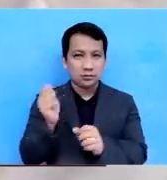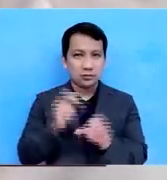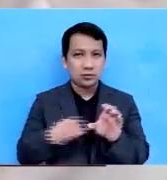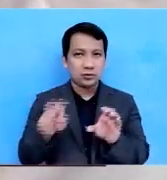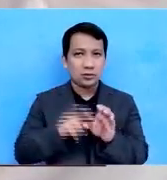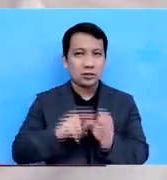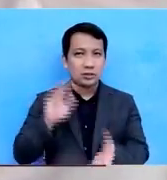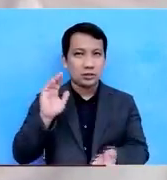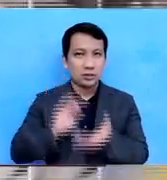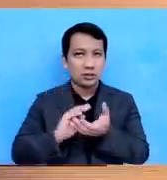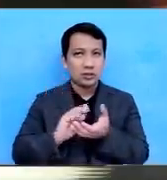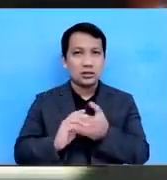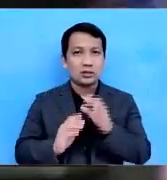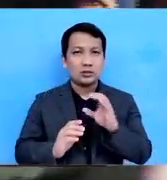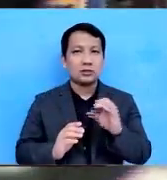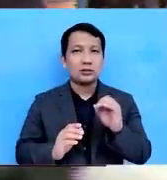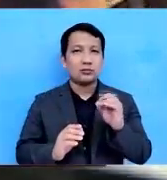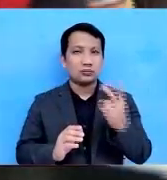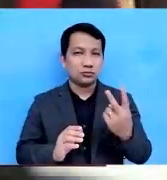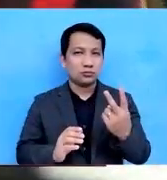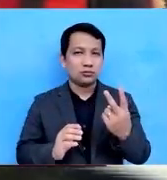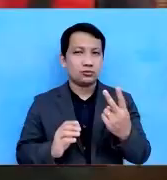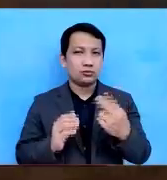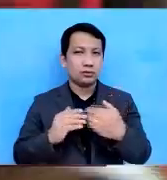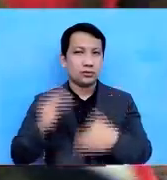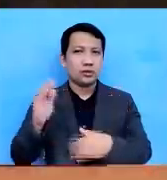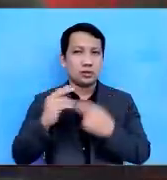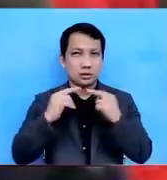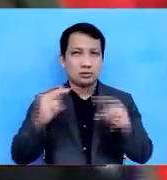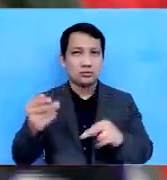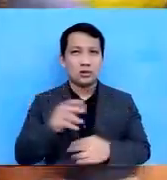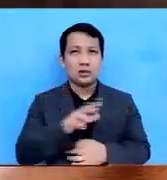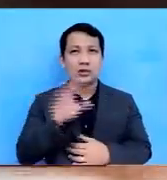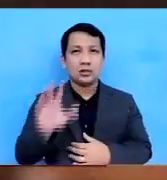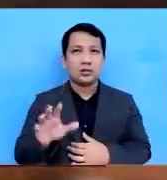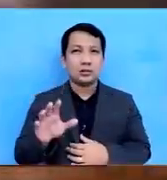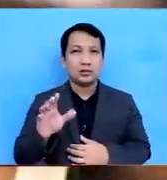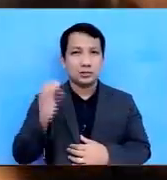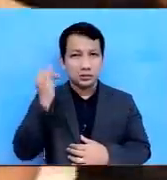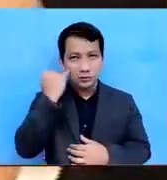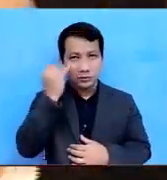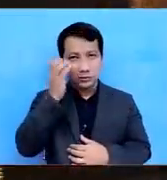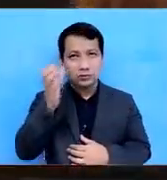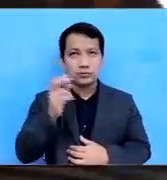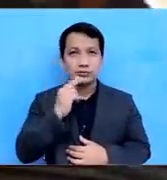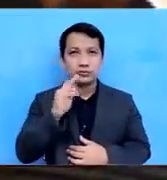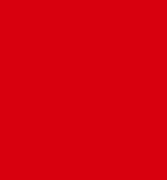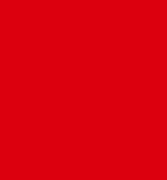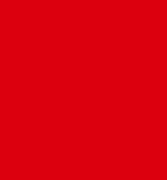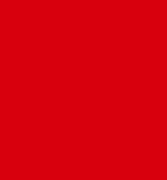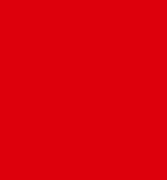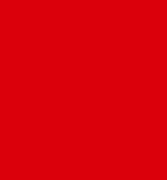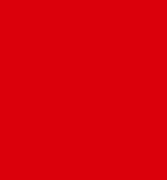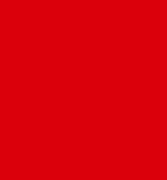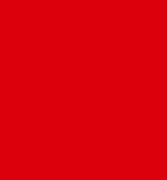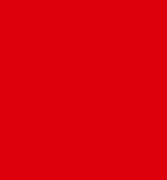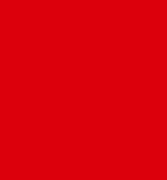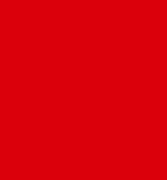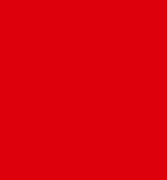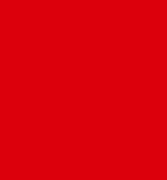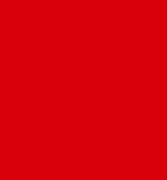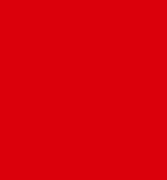yung CO2 emissions. Nagbabalita mula sa frontline, JC Cosico, News 5.